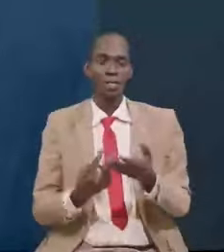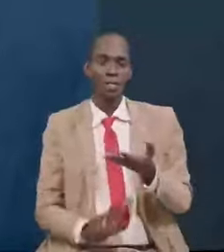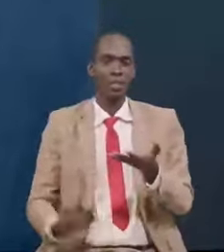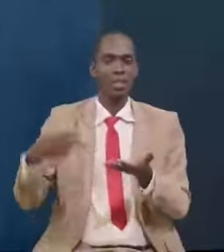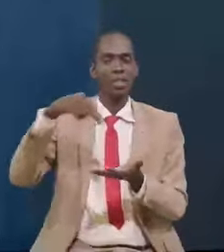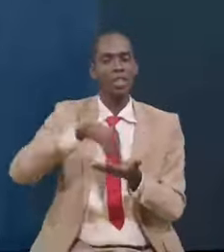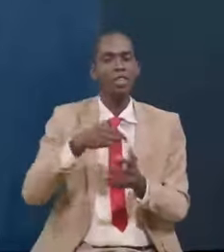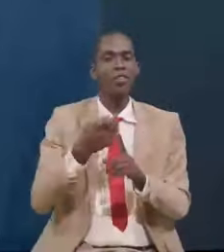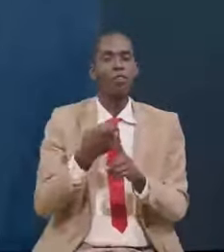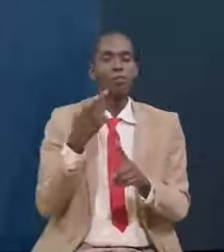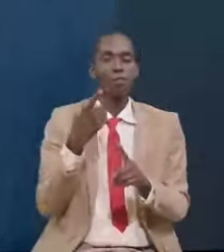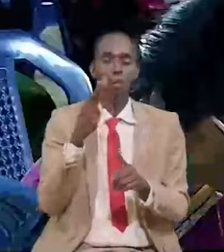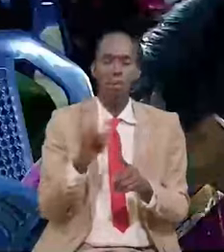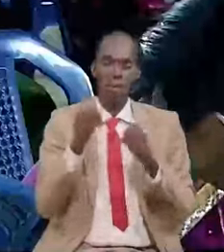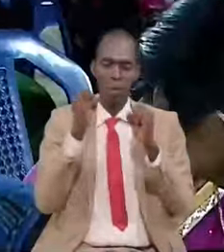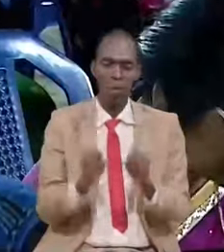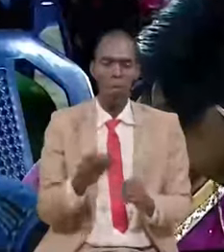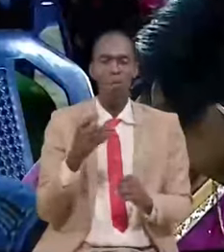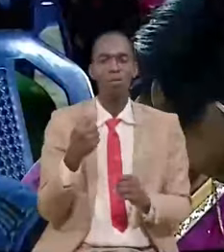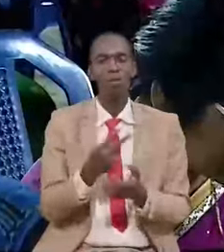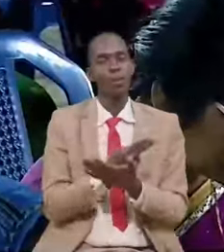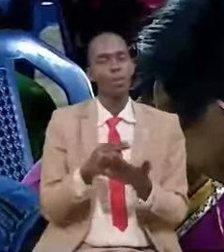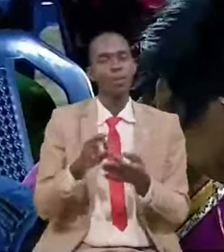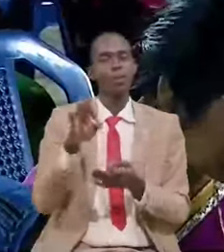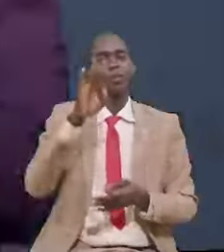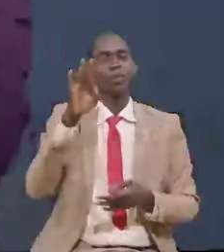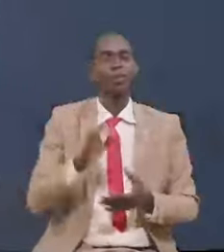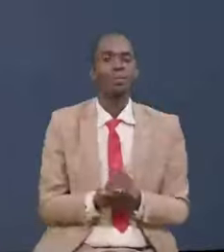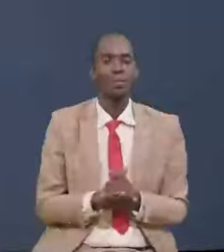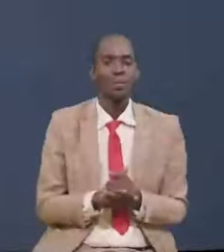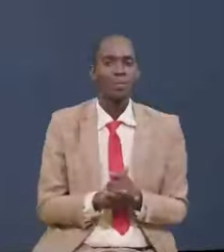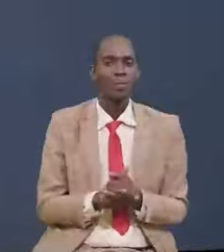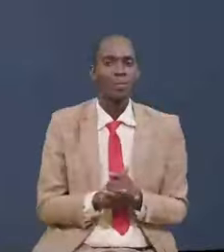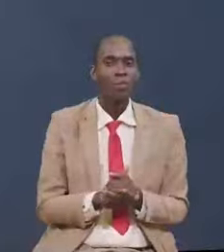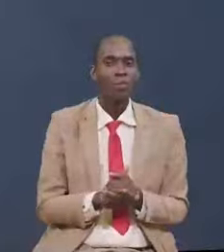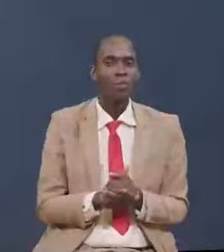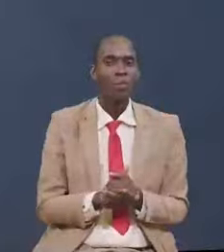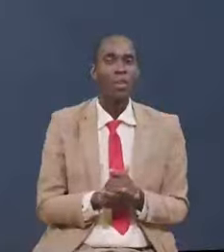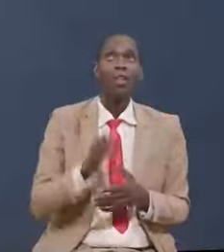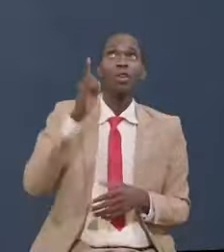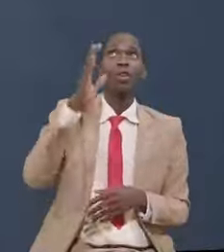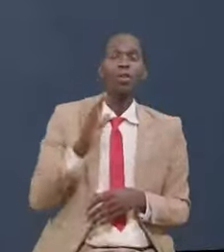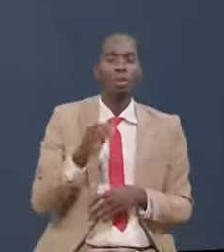et jusqu'à ce qu'il ressuscite une fois encore par la puissance du Saint-Esprit.